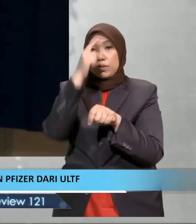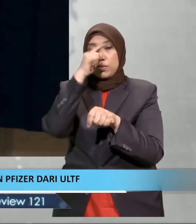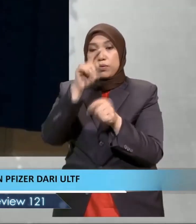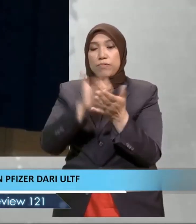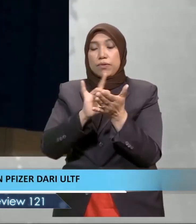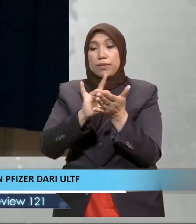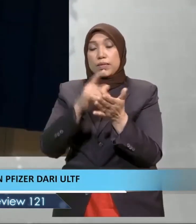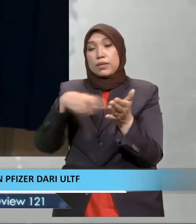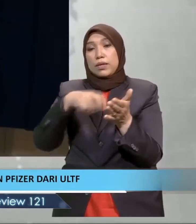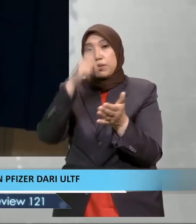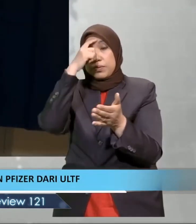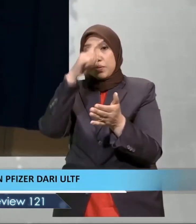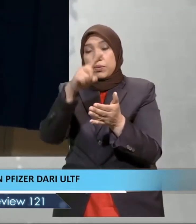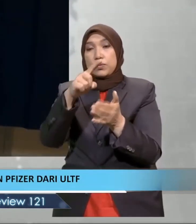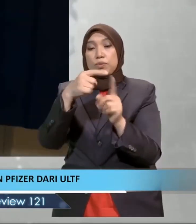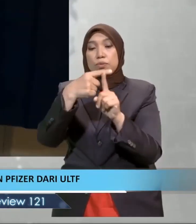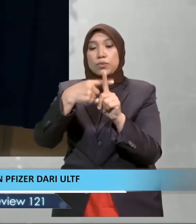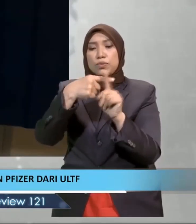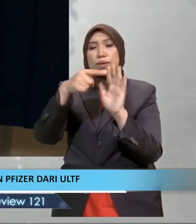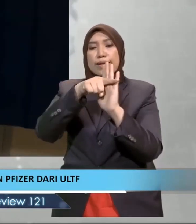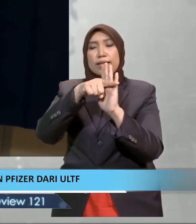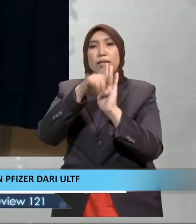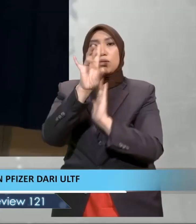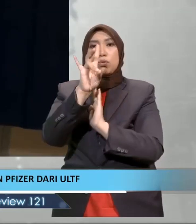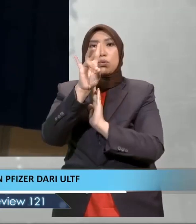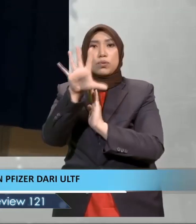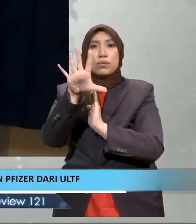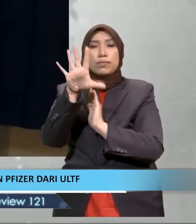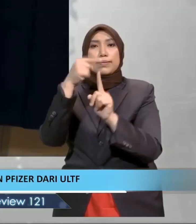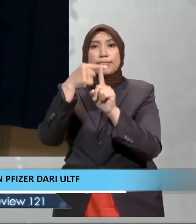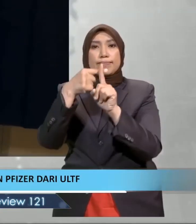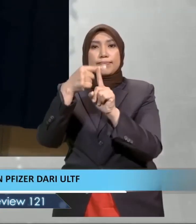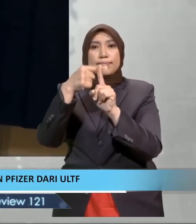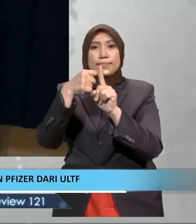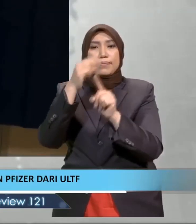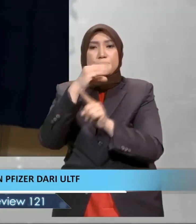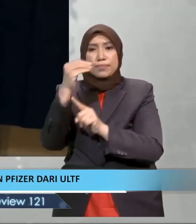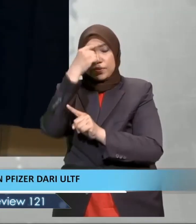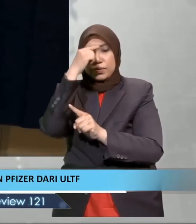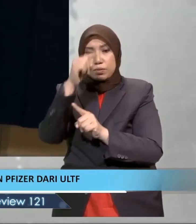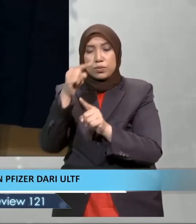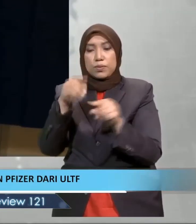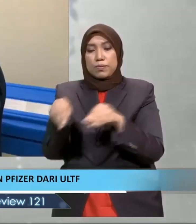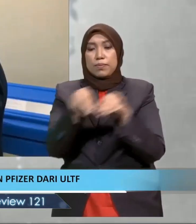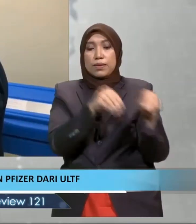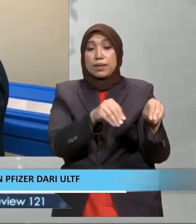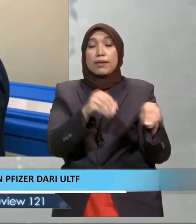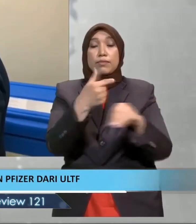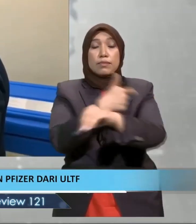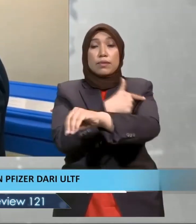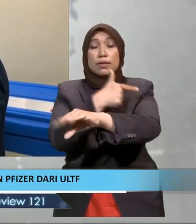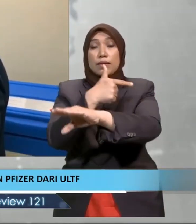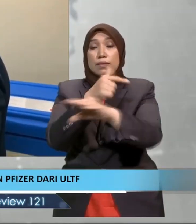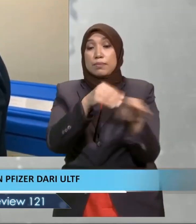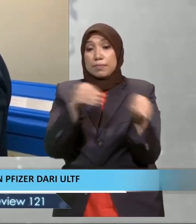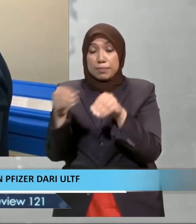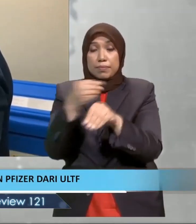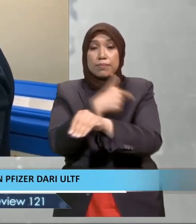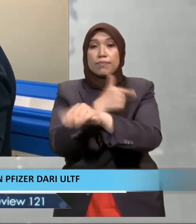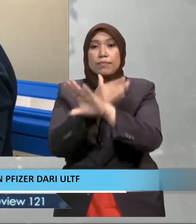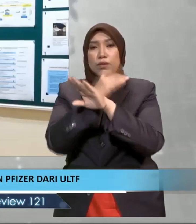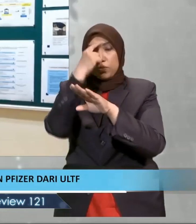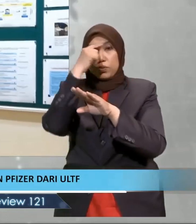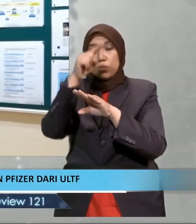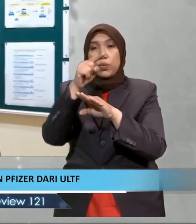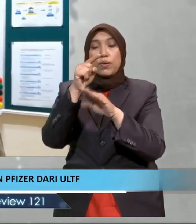dengan ketetapan suhu ideal negatif 75 Celsius. Pemindahan vaksin perlu dilakukan dalam tempoh 60